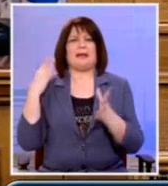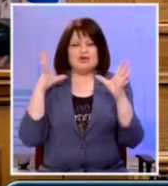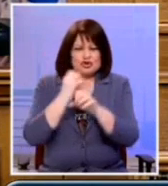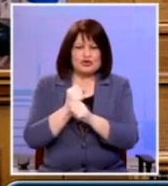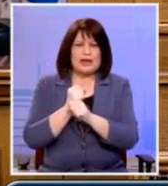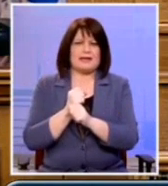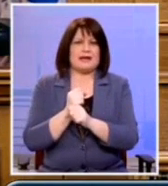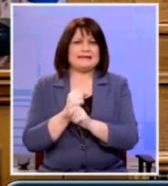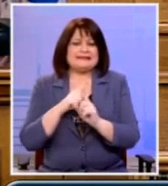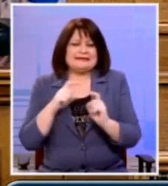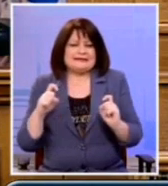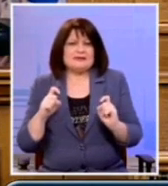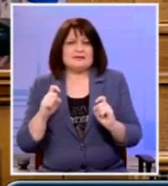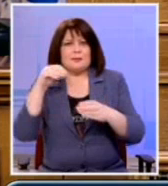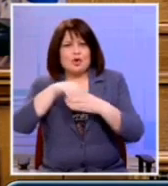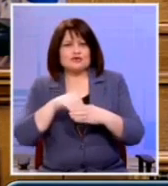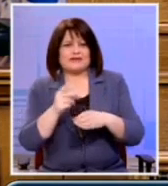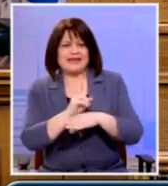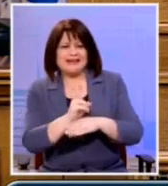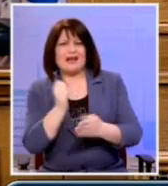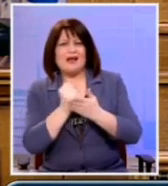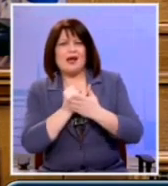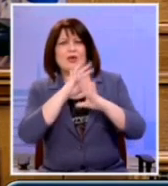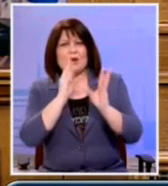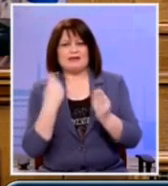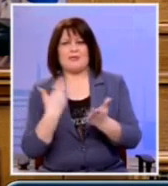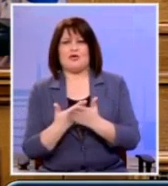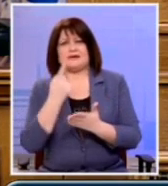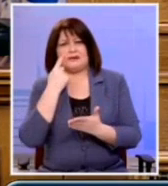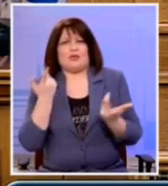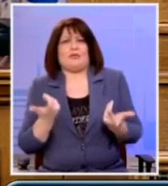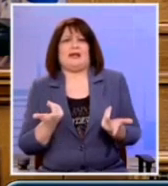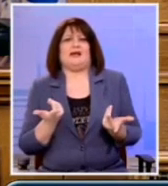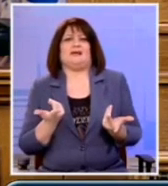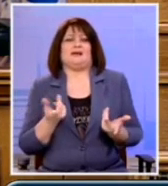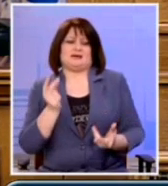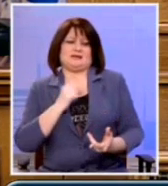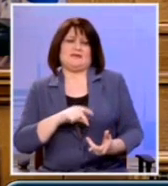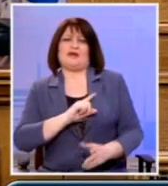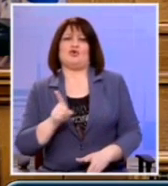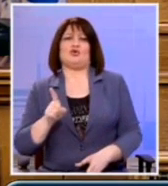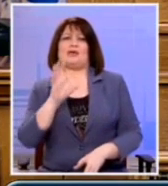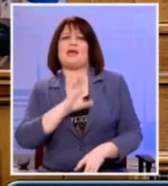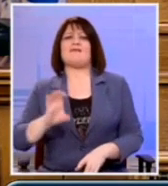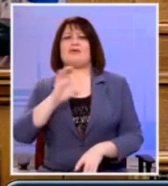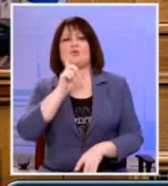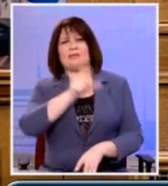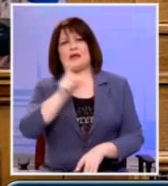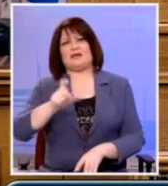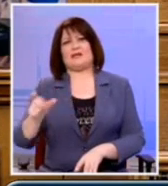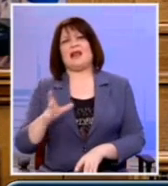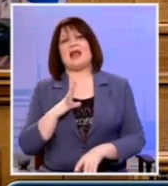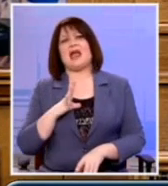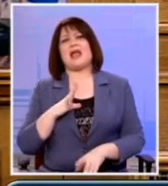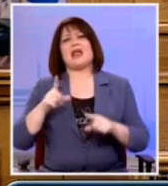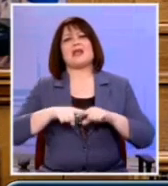σκοτάδι. Να έχει πρόσβαση στα έγγραφα που θα αποδείξουν ότι δεν ήταν προς το συμφέρον όχι των ευρωπαϊκών λαών, όχι του